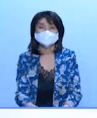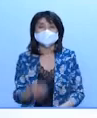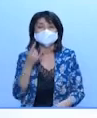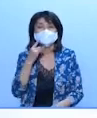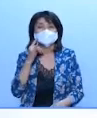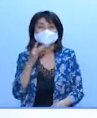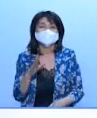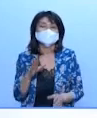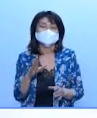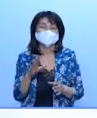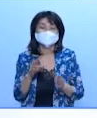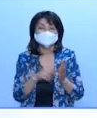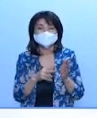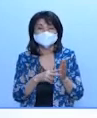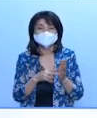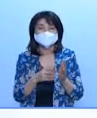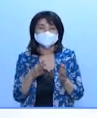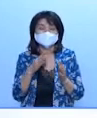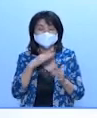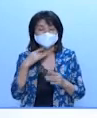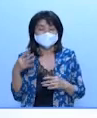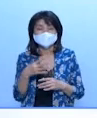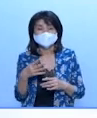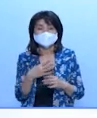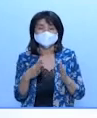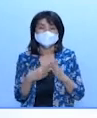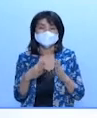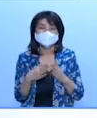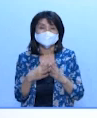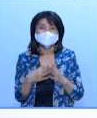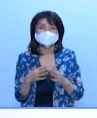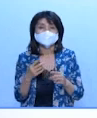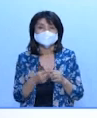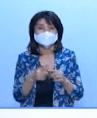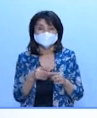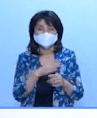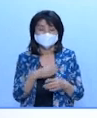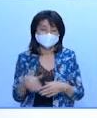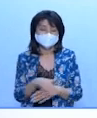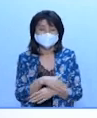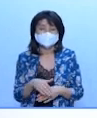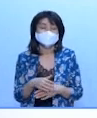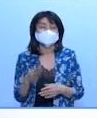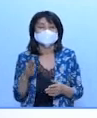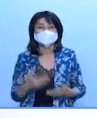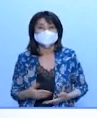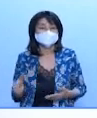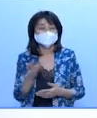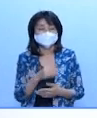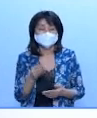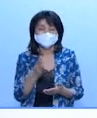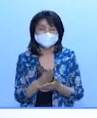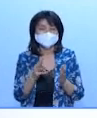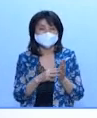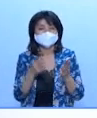Павлодаре 7 многоэтажных домов закрыли на карантин. Один из них по адресу улица Мира, 54/1. Жители находятся в изоляции уже